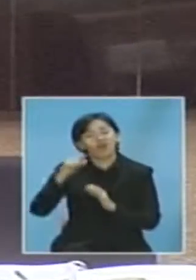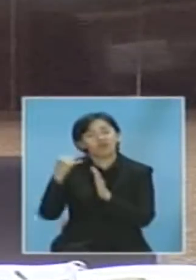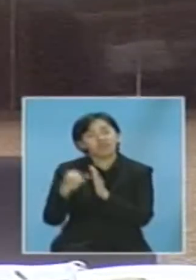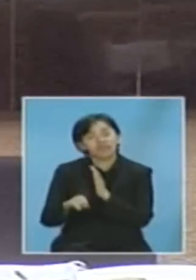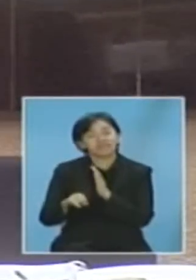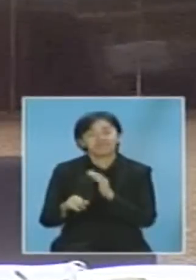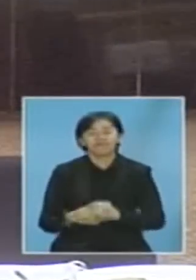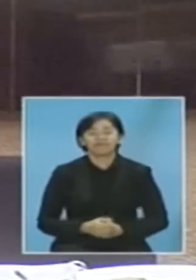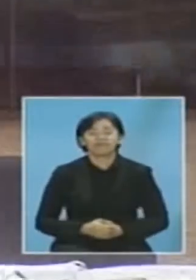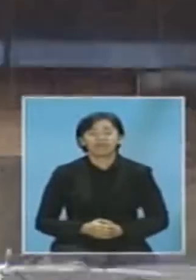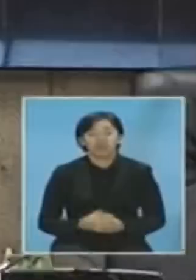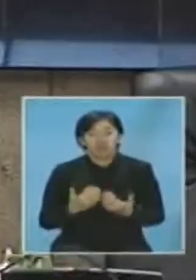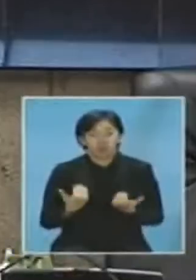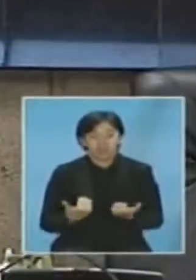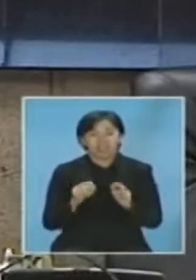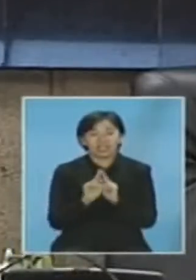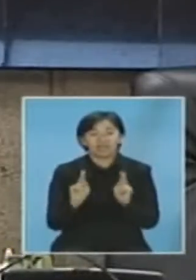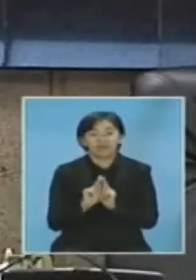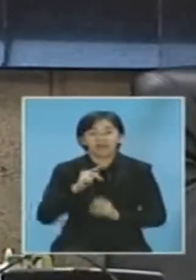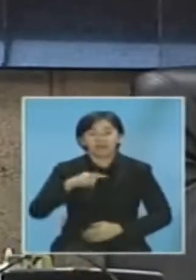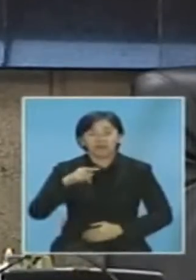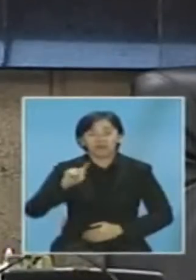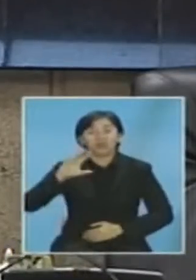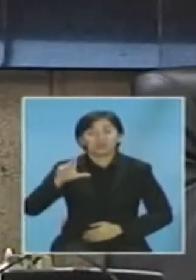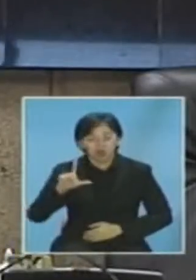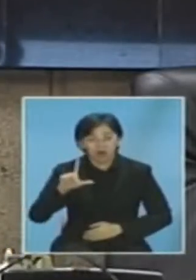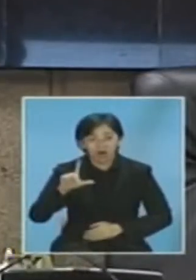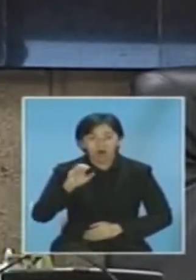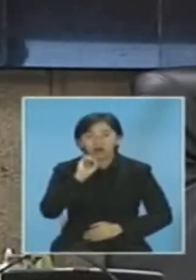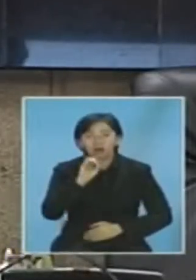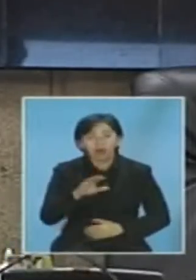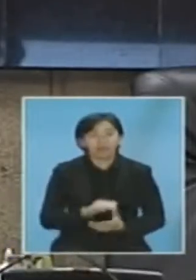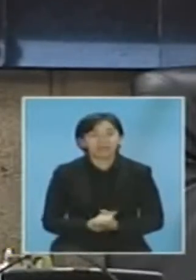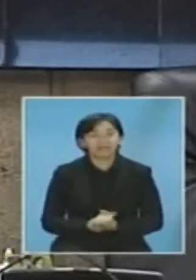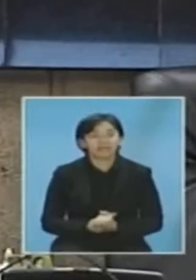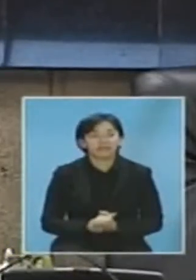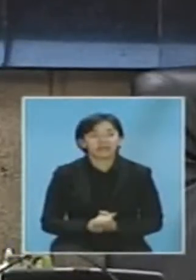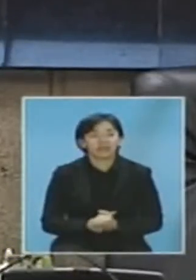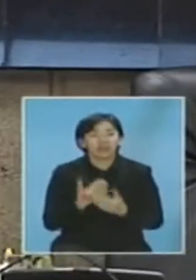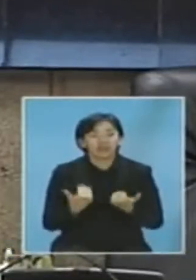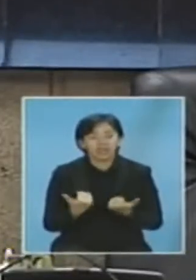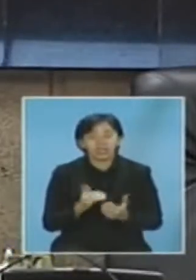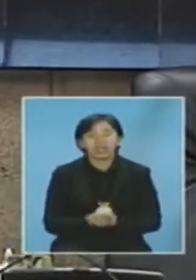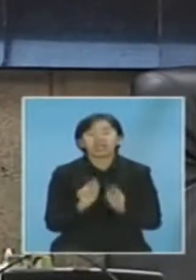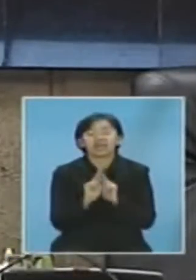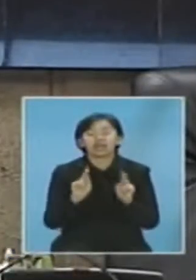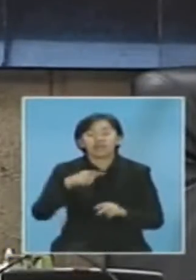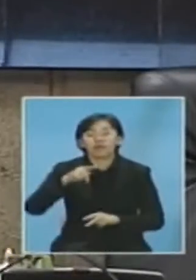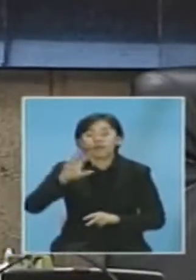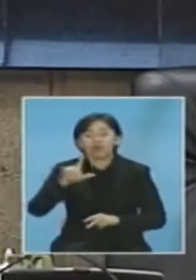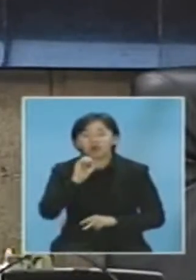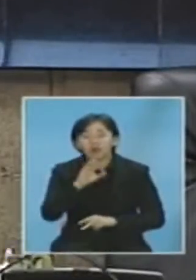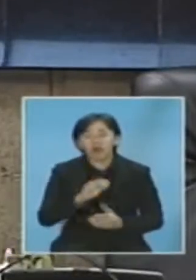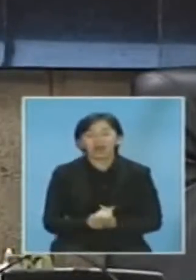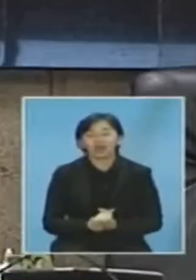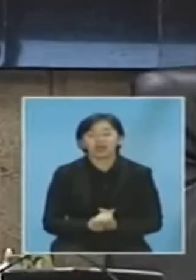และวันนี้ฝ่ายกรรมการปปช.ก็มาอ้างความบังเอิญวันนี้นะคะฝ่ายกรรมการปปช.ก็มาอ้าง